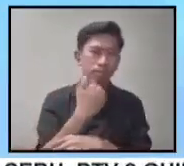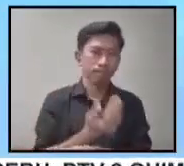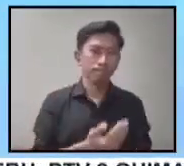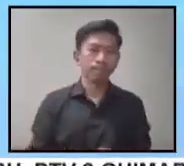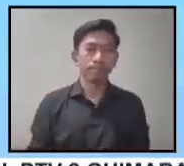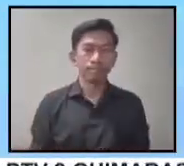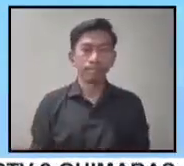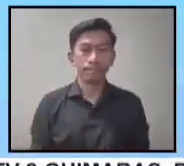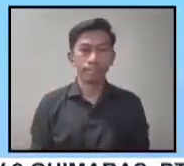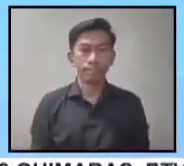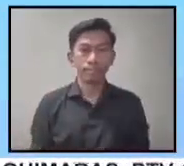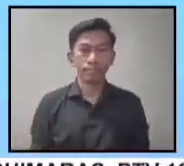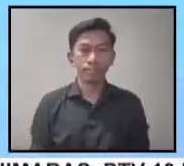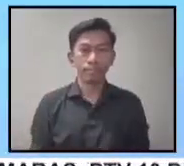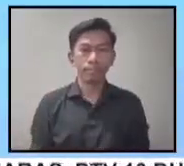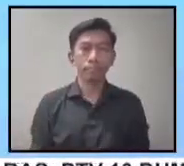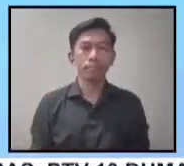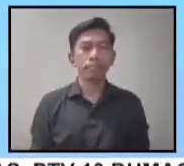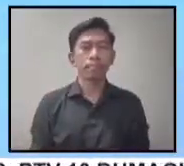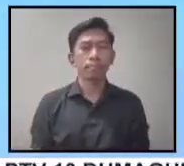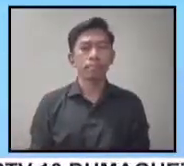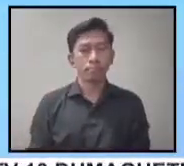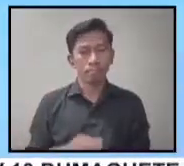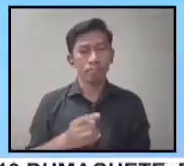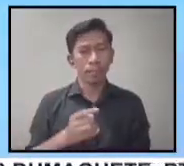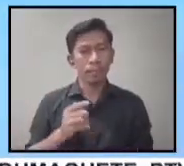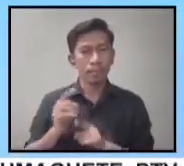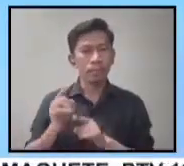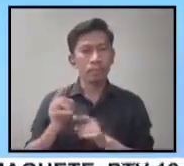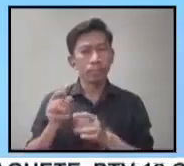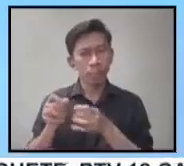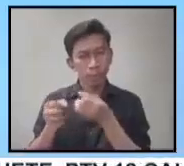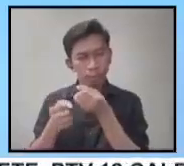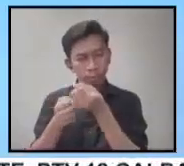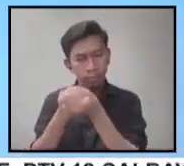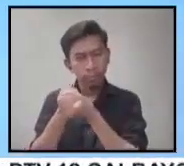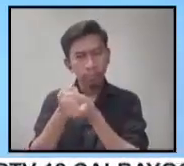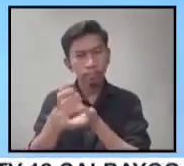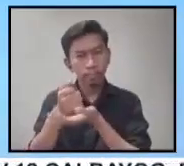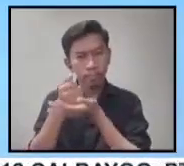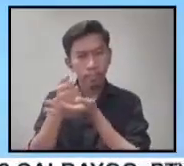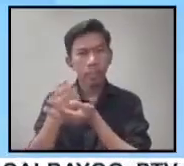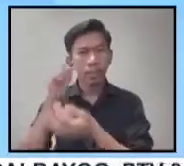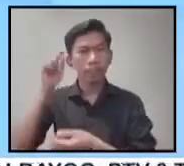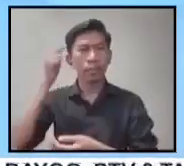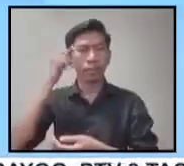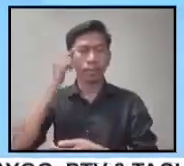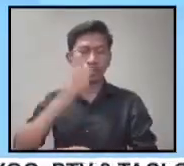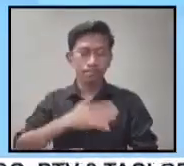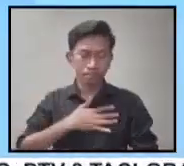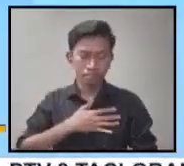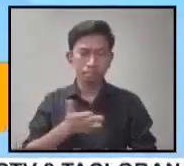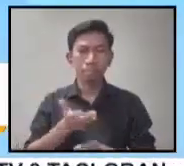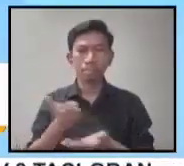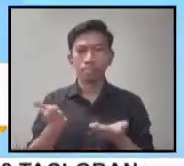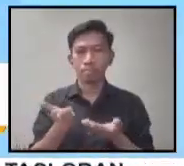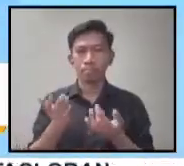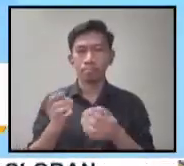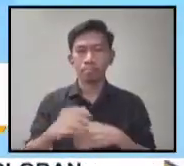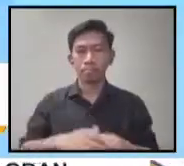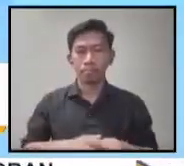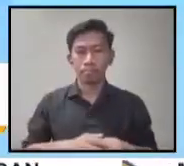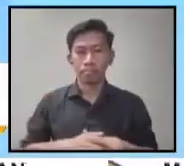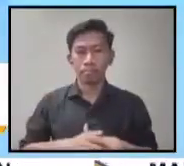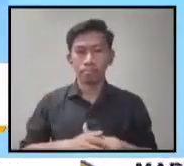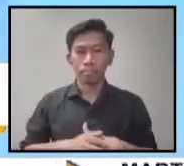Tutulungan ka namin, andito lang ang gobyerno. Iyan ang sinabi ni Pangulong Ferdinand R. Marcos Jr. nang nakausap niya sa pamamagitan